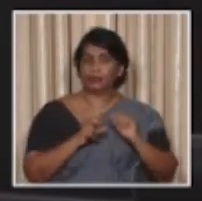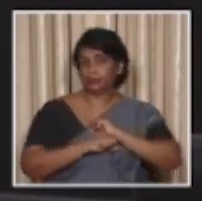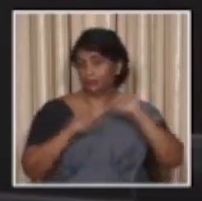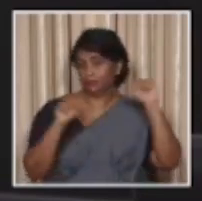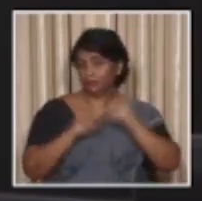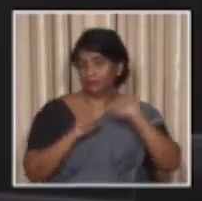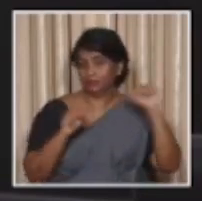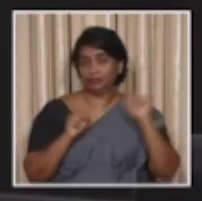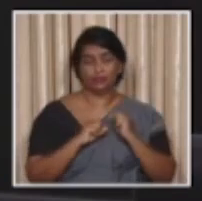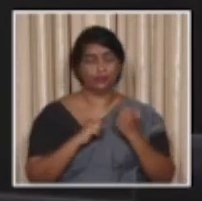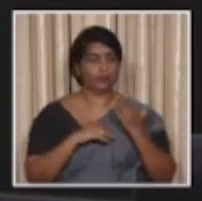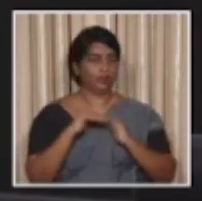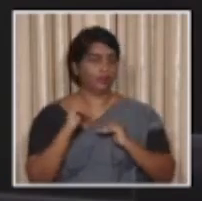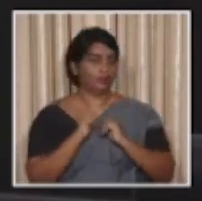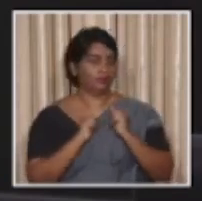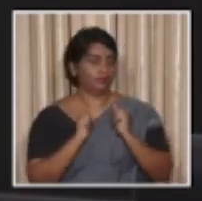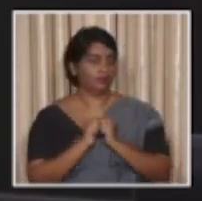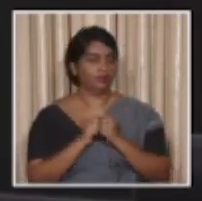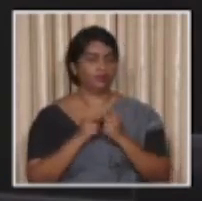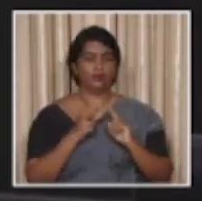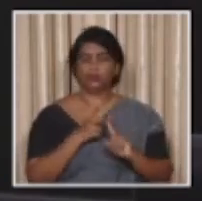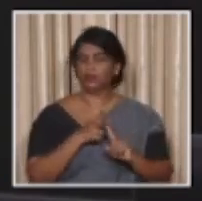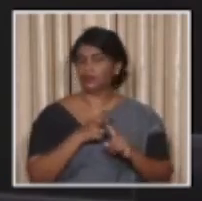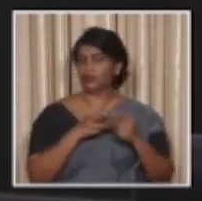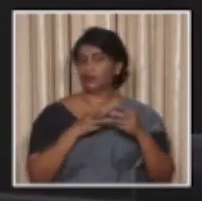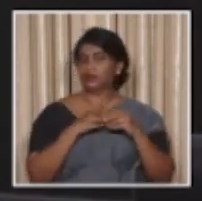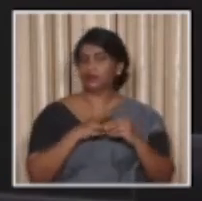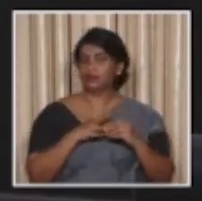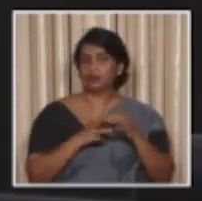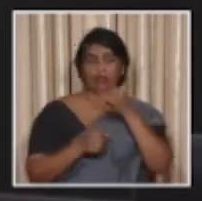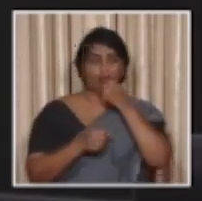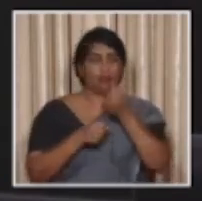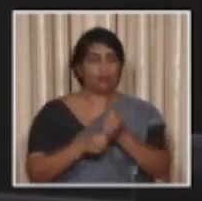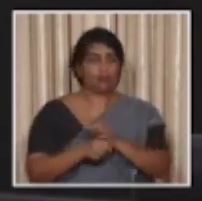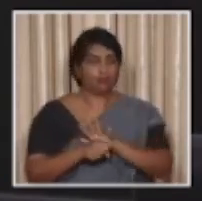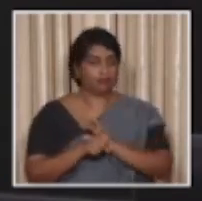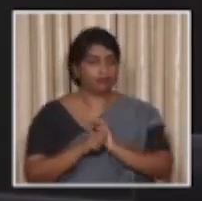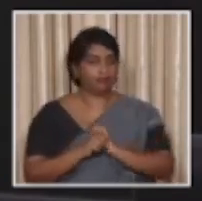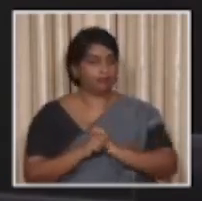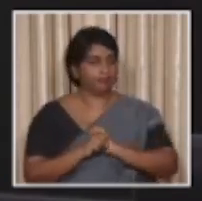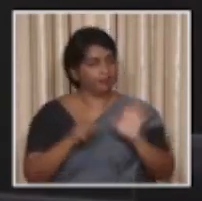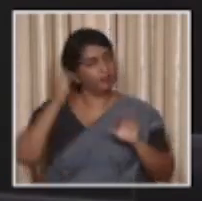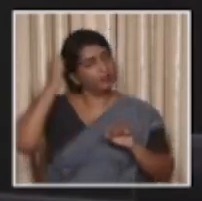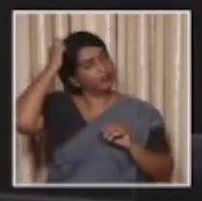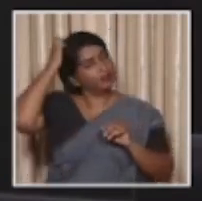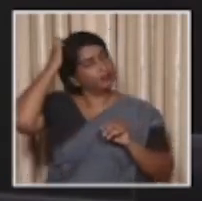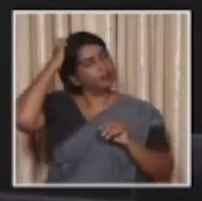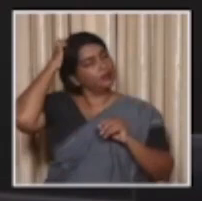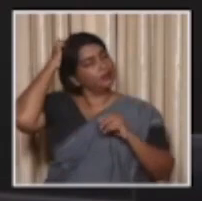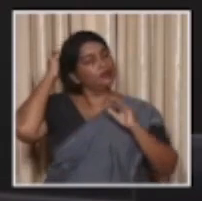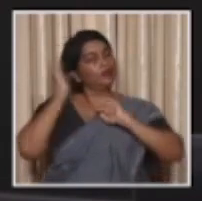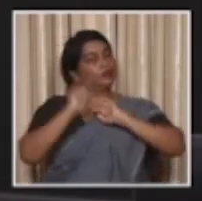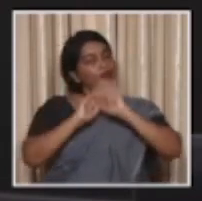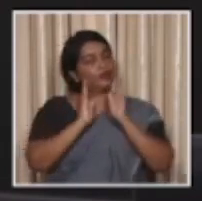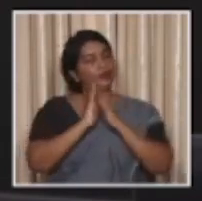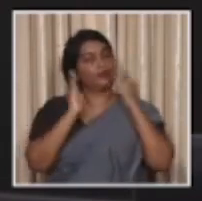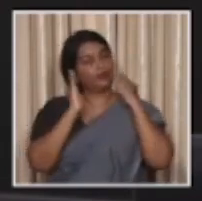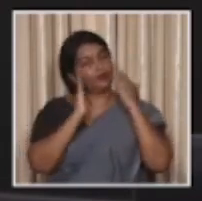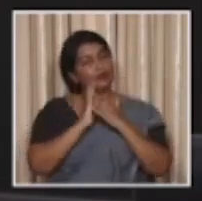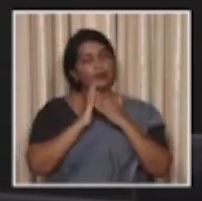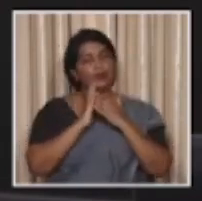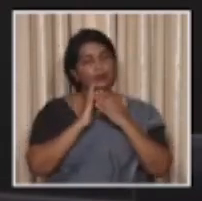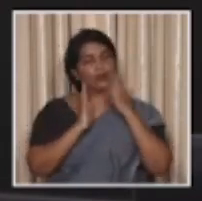අරගලකාරී ක්‍රියාකාරකම්, ඒ වගේම වෛරස් කාරණාව, මේ සියලු කාරණාත් එක්ක